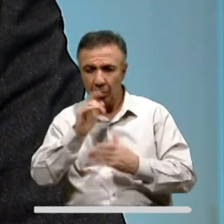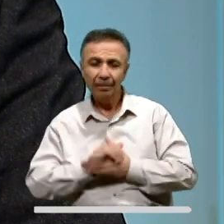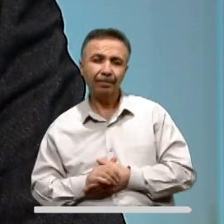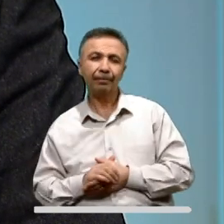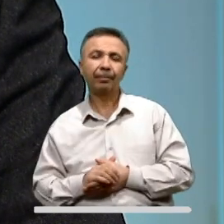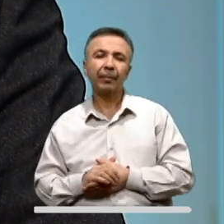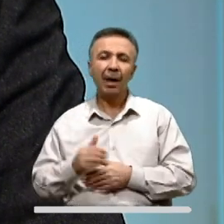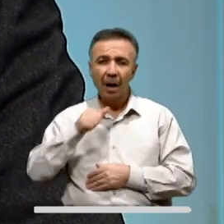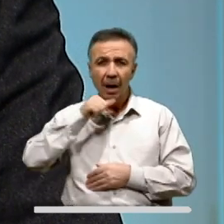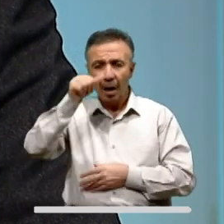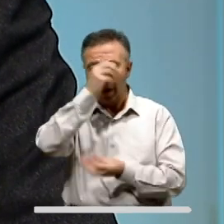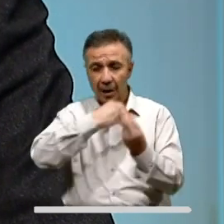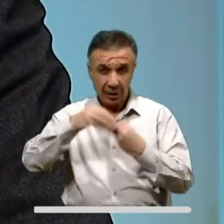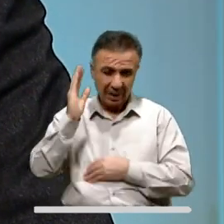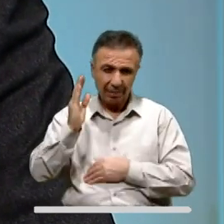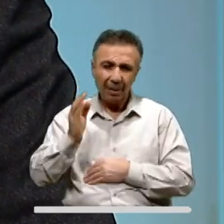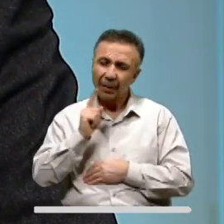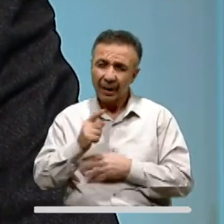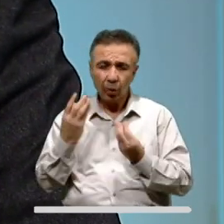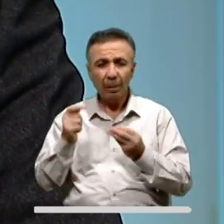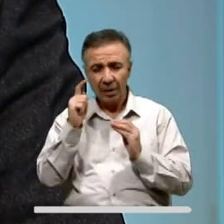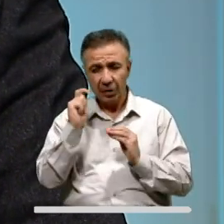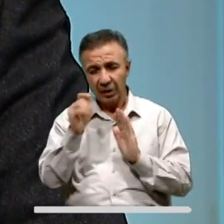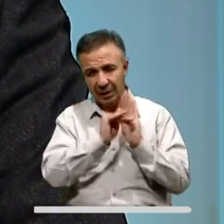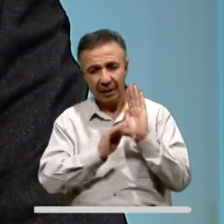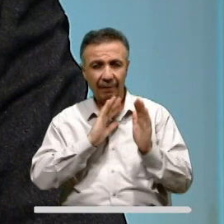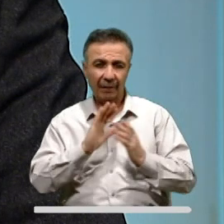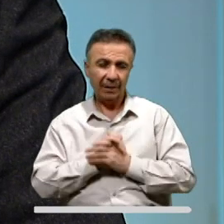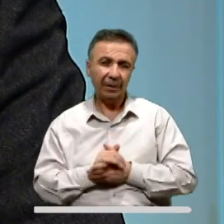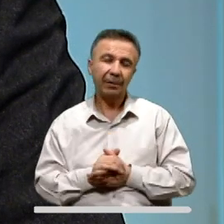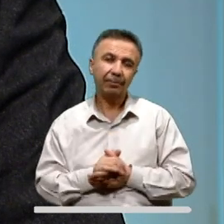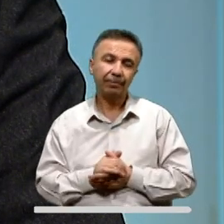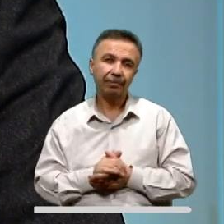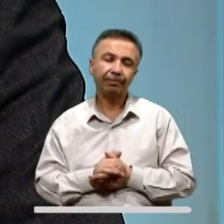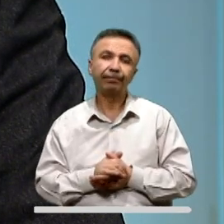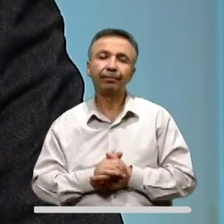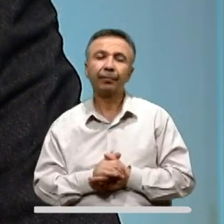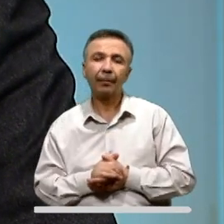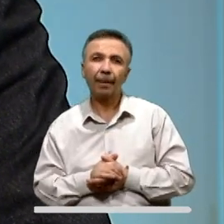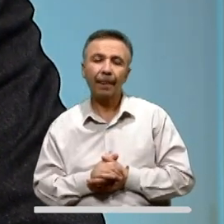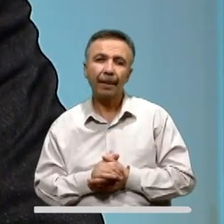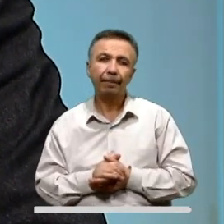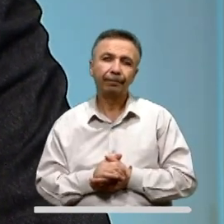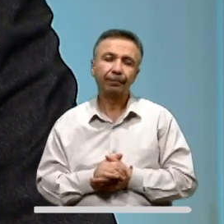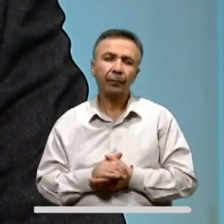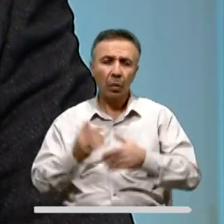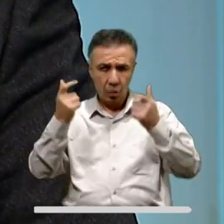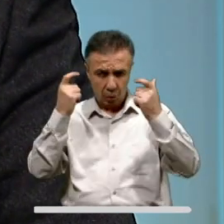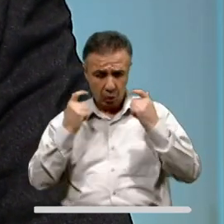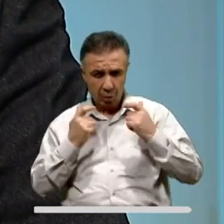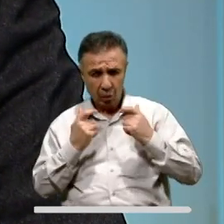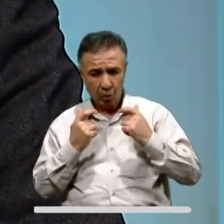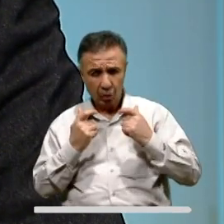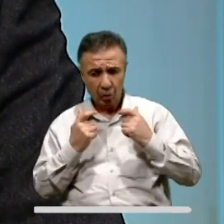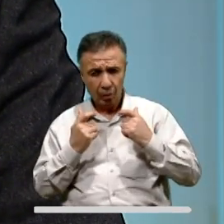yükümlülük şartları deriz. Bir de yerine getirilmesinin şartları vardır. Buna da edasının şartları denilir. Yükümlülük ve